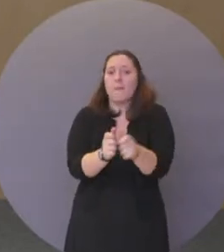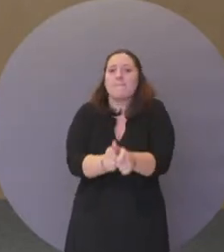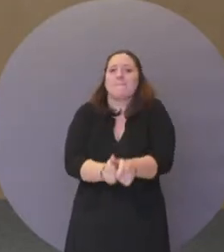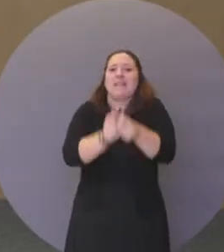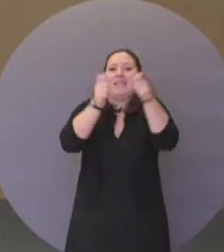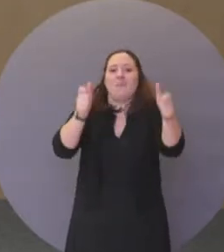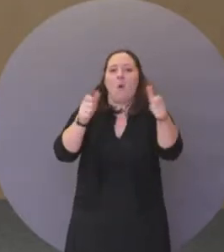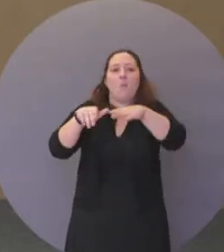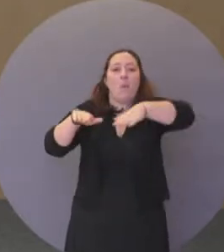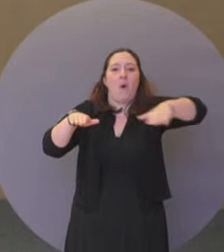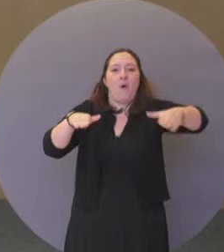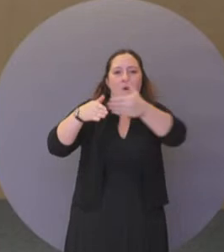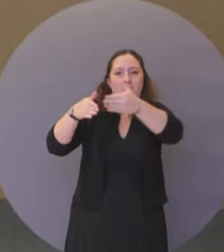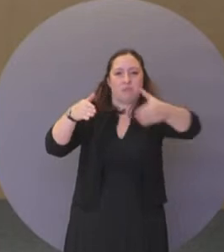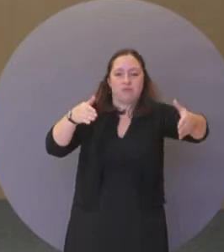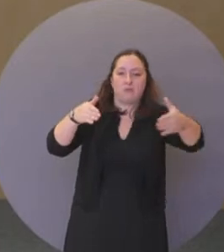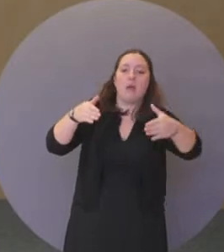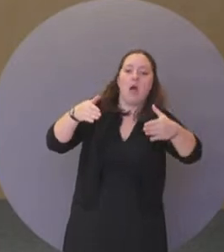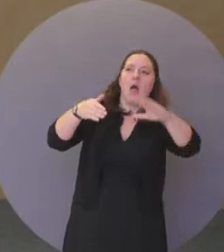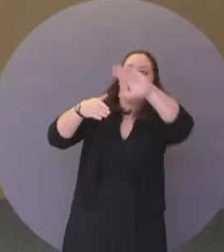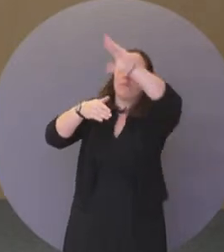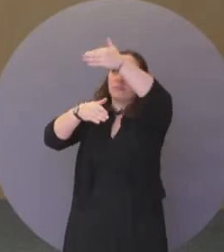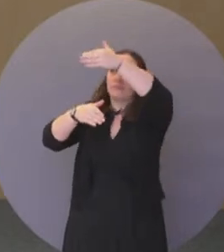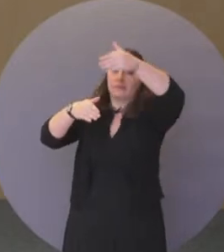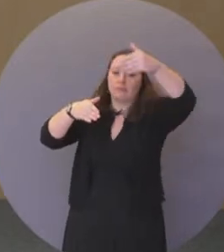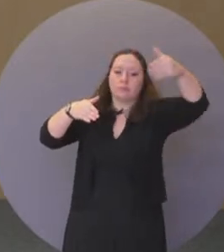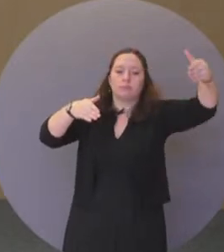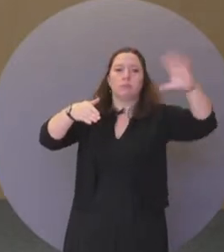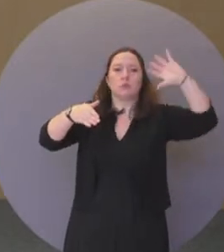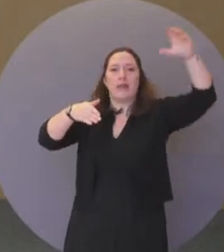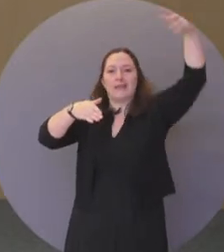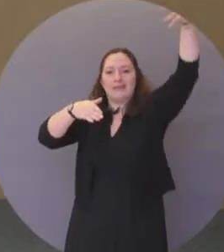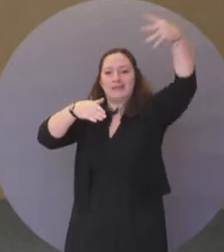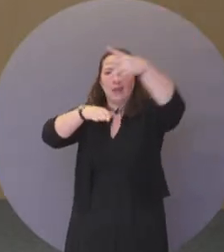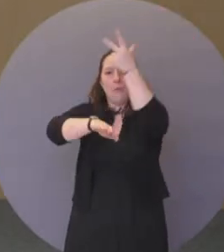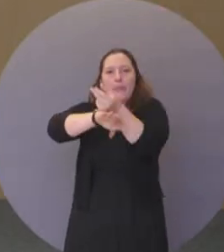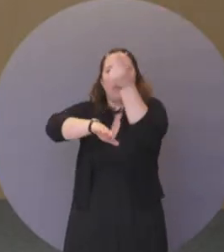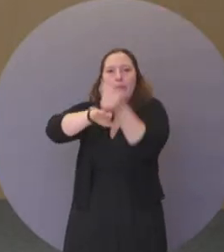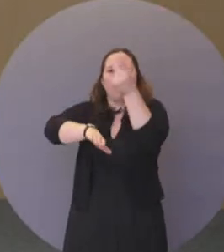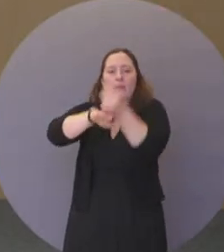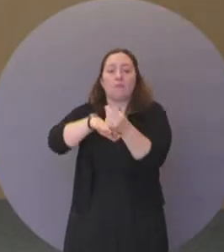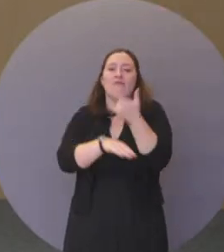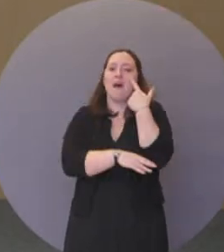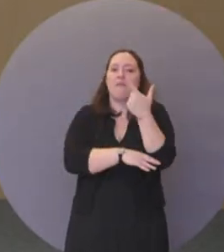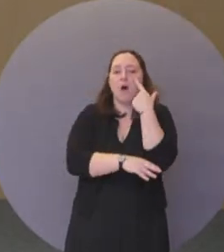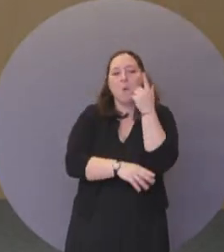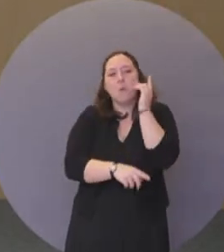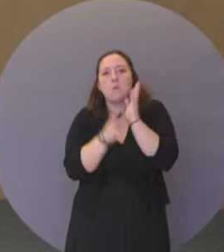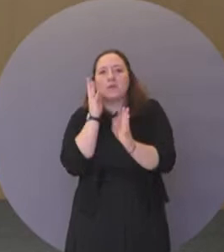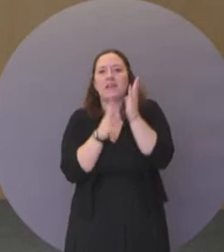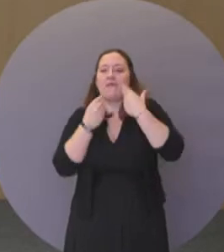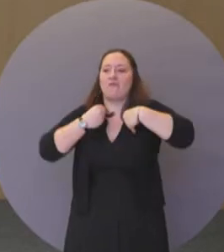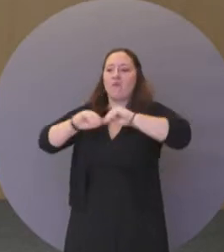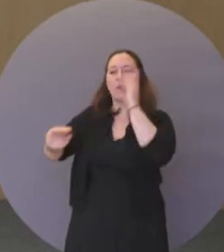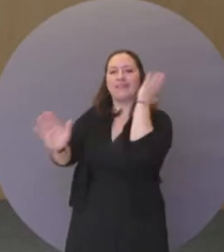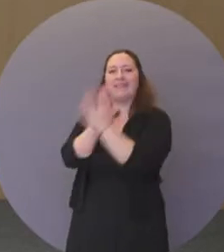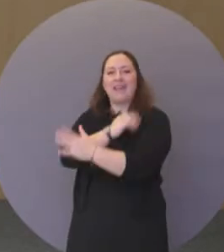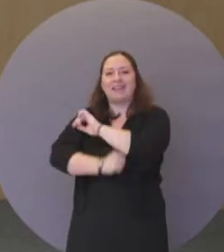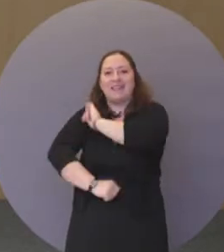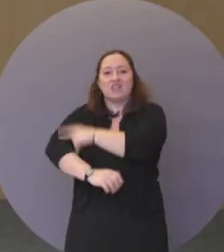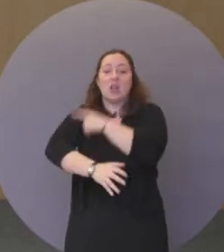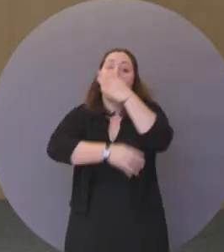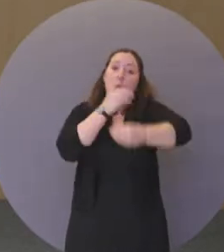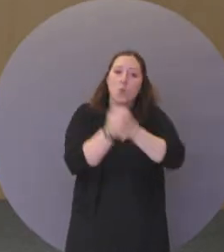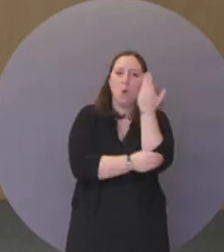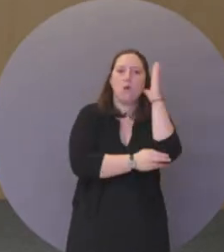étude comparative d'autoconsommation ou de vente sur les réseaux directs ou encore au Tréport avec le projet de création